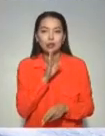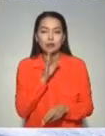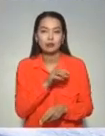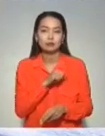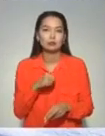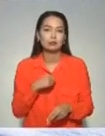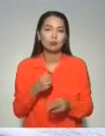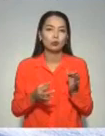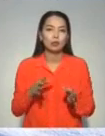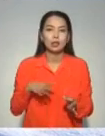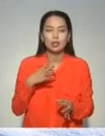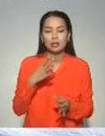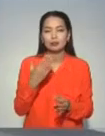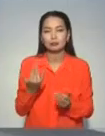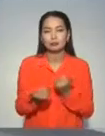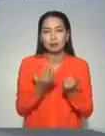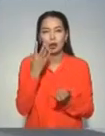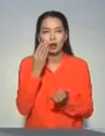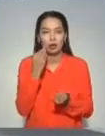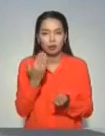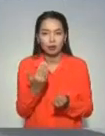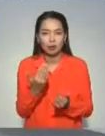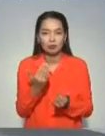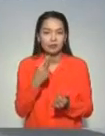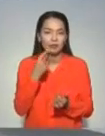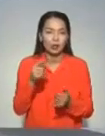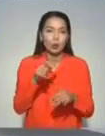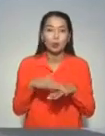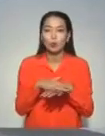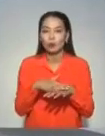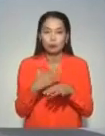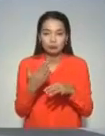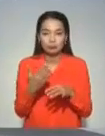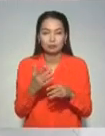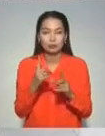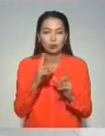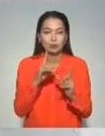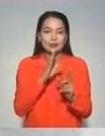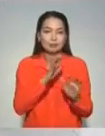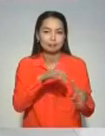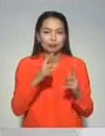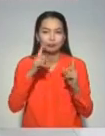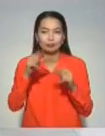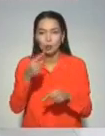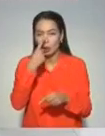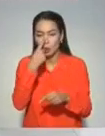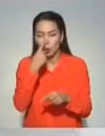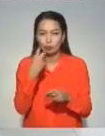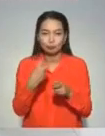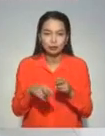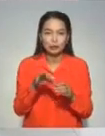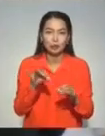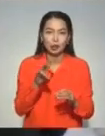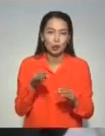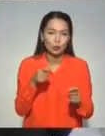экс-возлюбленной алматинец устроил вдали от людских глаз. Вывез девушку за пределы города. Он сломал ей нос, изрезал